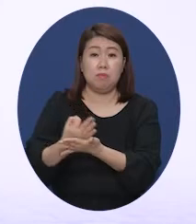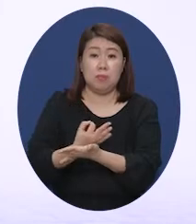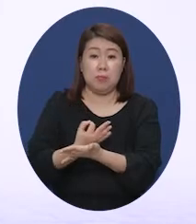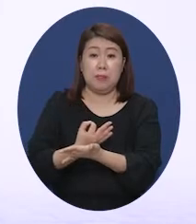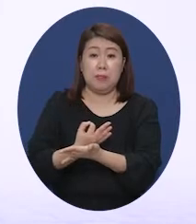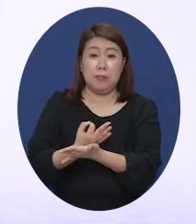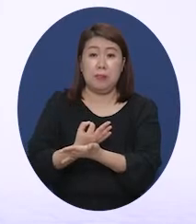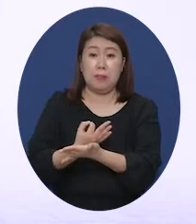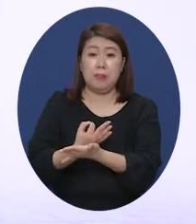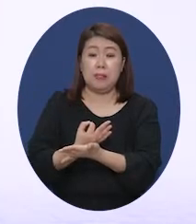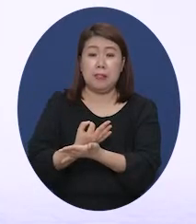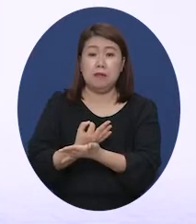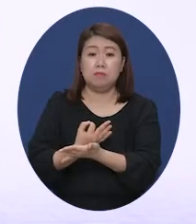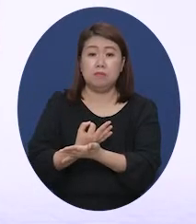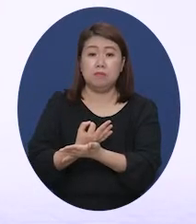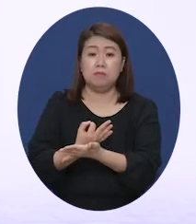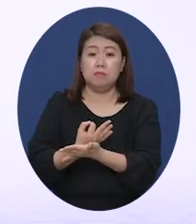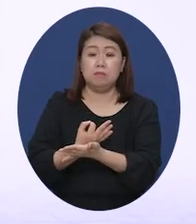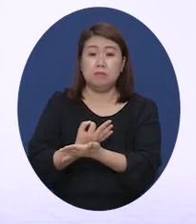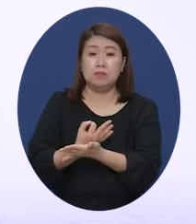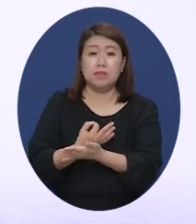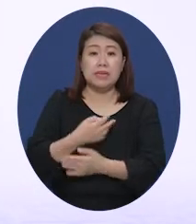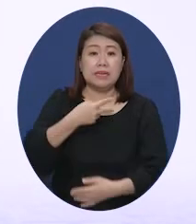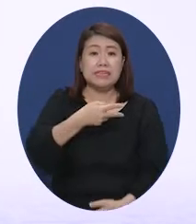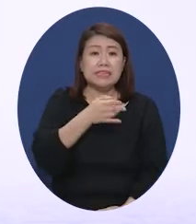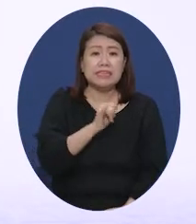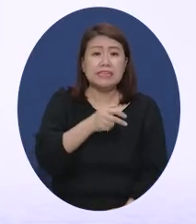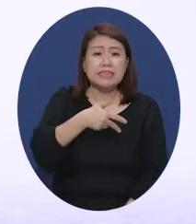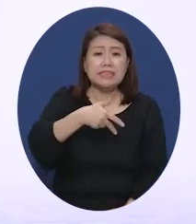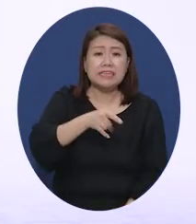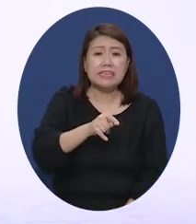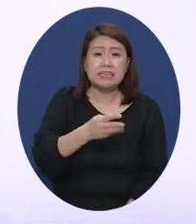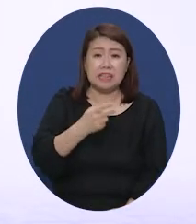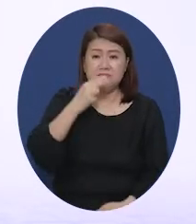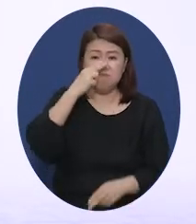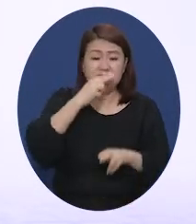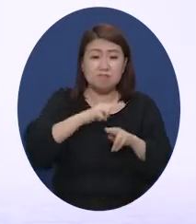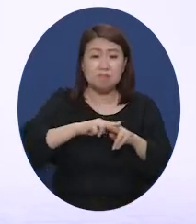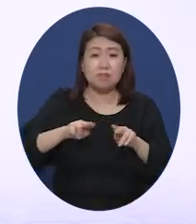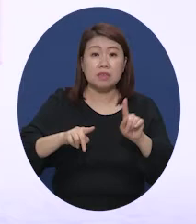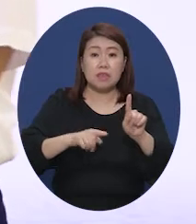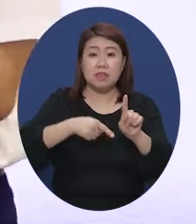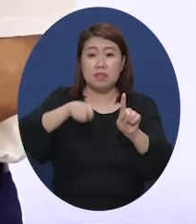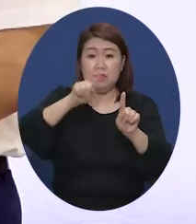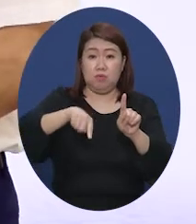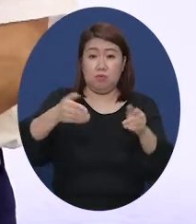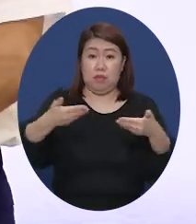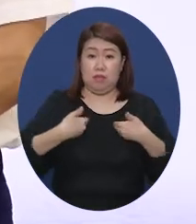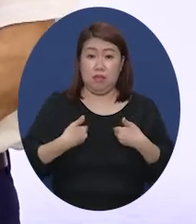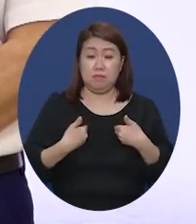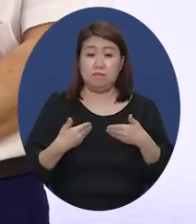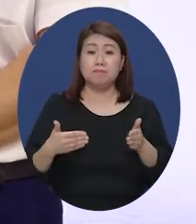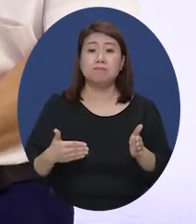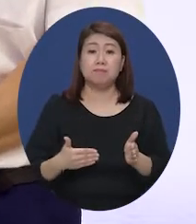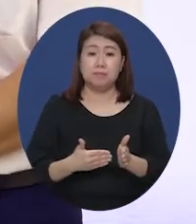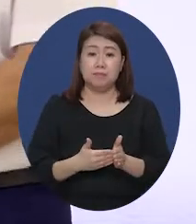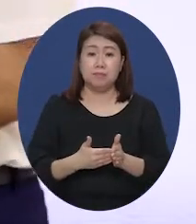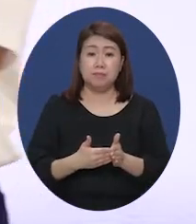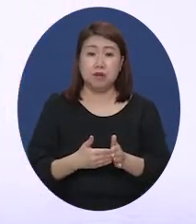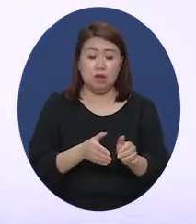그리고 나서 혹은 주유소를 직접 갖다 주기도 해요. 그리고서 디젤유 1리터를 얻게